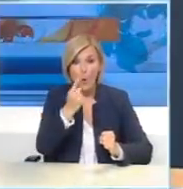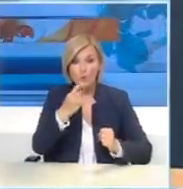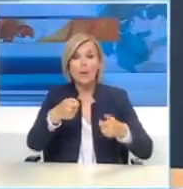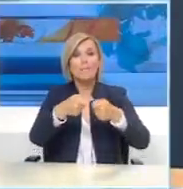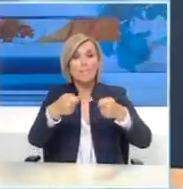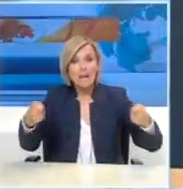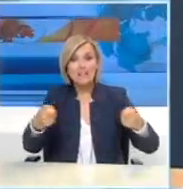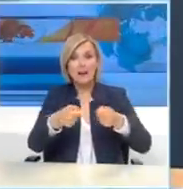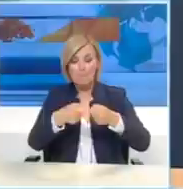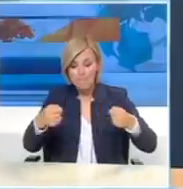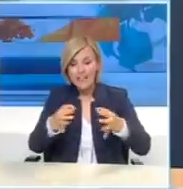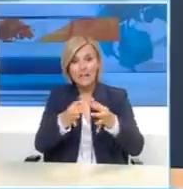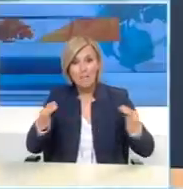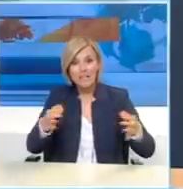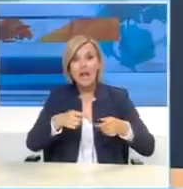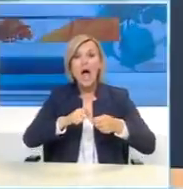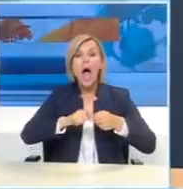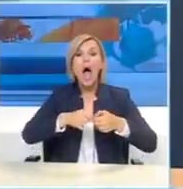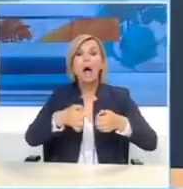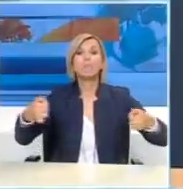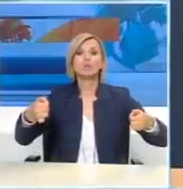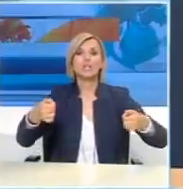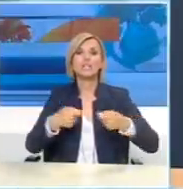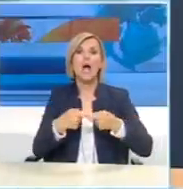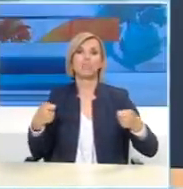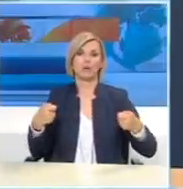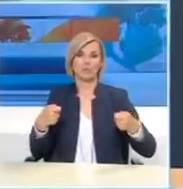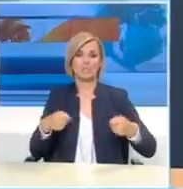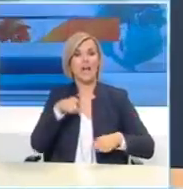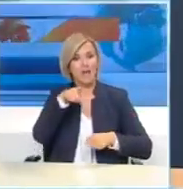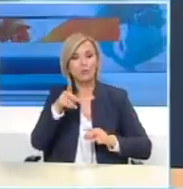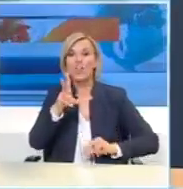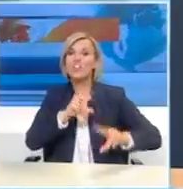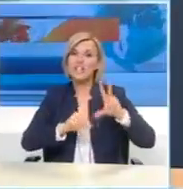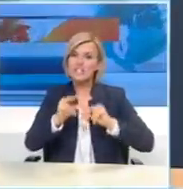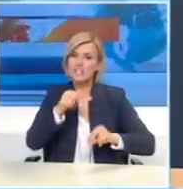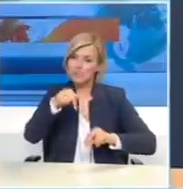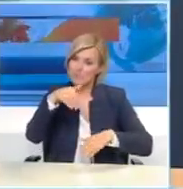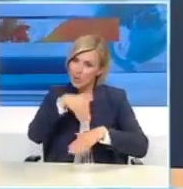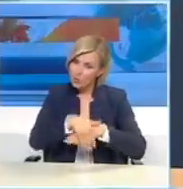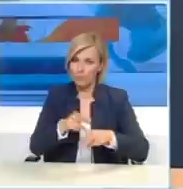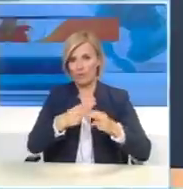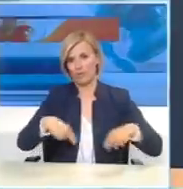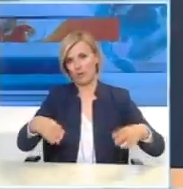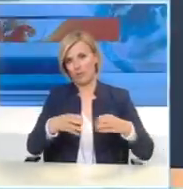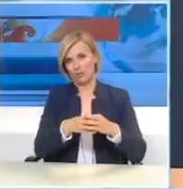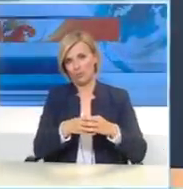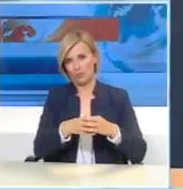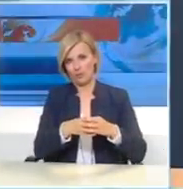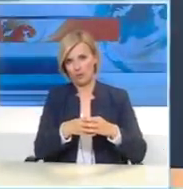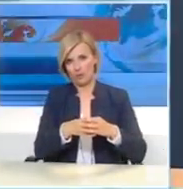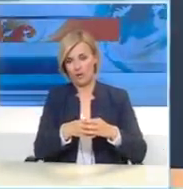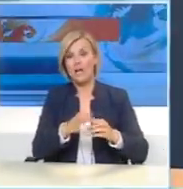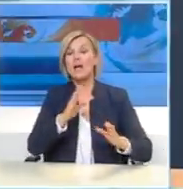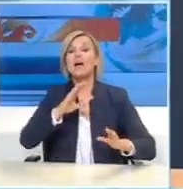θα γίνει για όλους μας. Αυτοί είναι οι γενικοί κανόνες που συζητούμε και θα συζητήσουμε και απόψε στην Επιτροπή, οι οποίοι θα εξασφαλίζουν την κατά δυνατόν μη έκθεσή μας